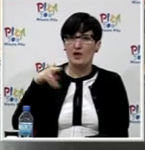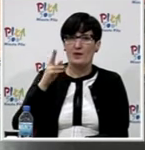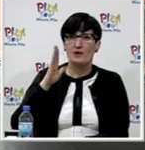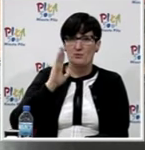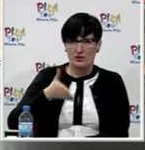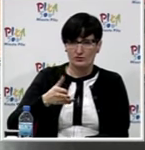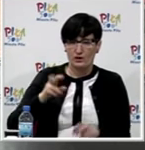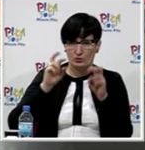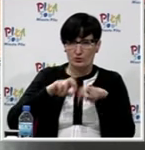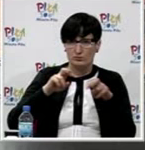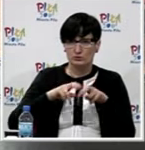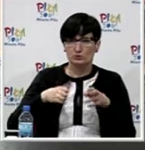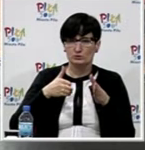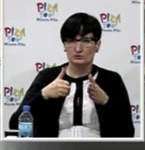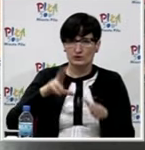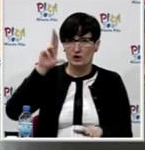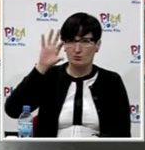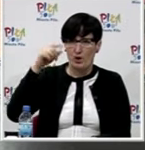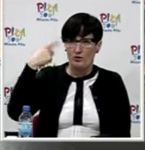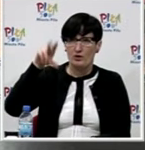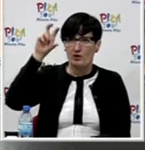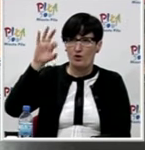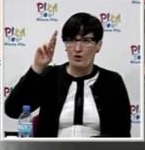remont ulicy Podchorążych?